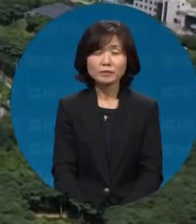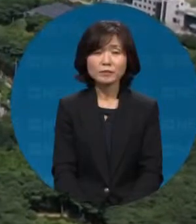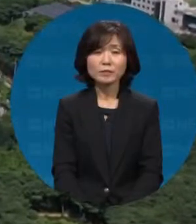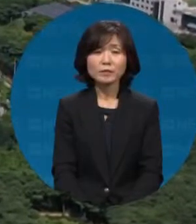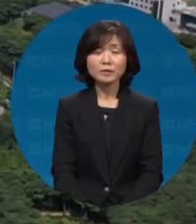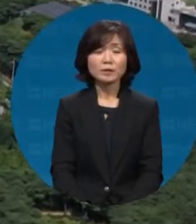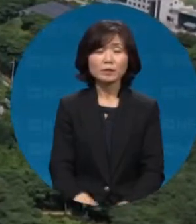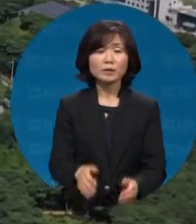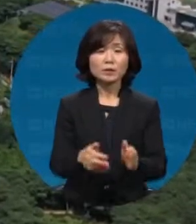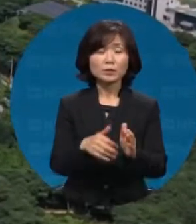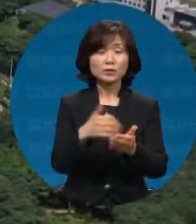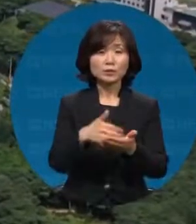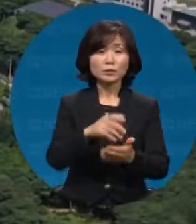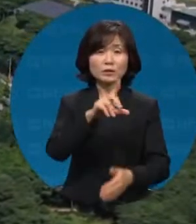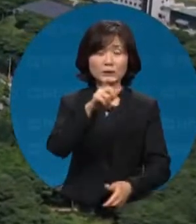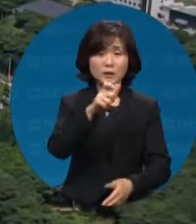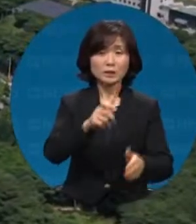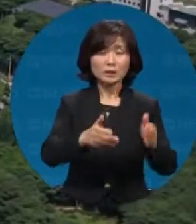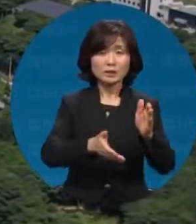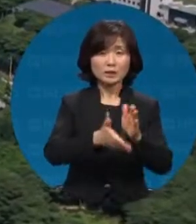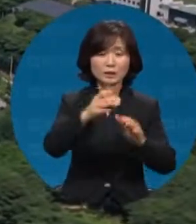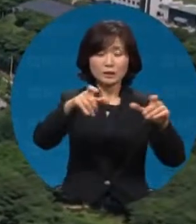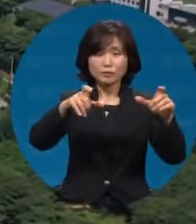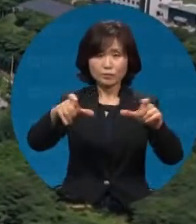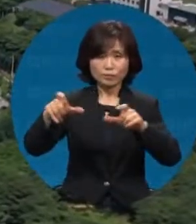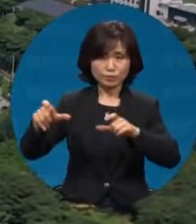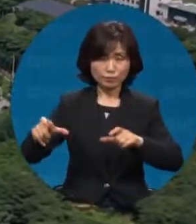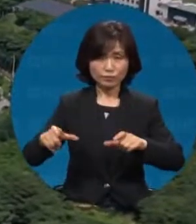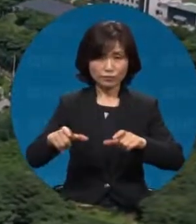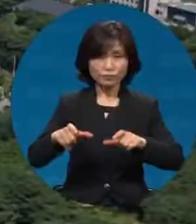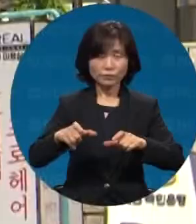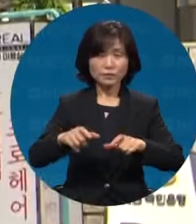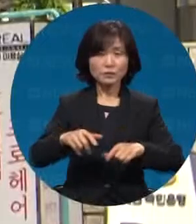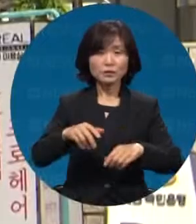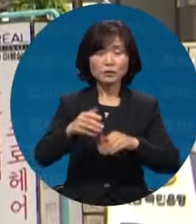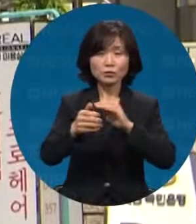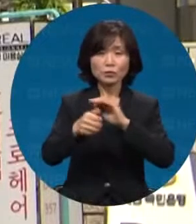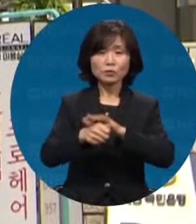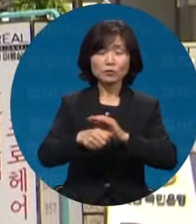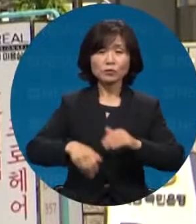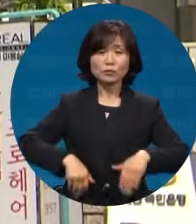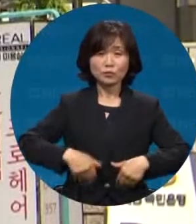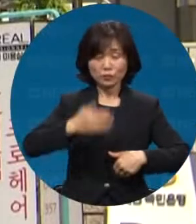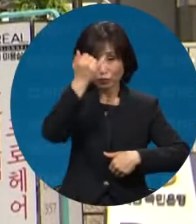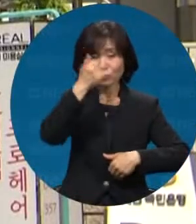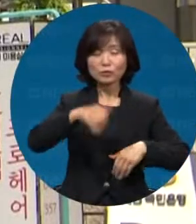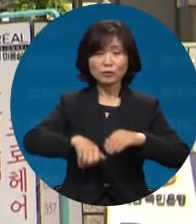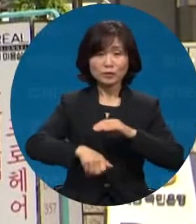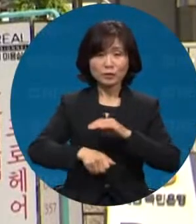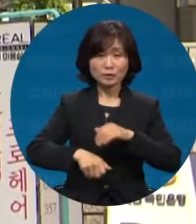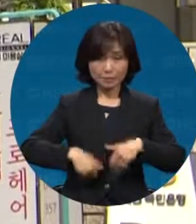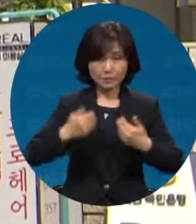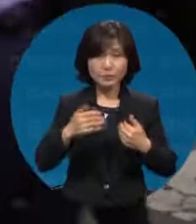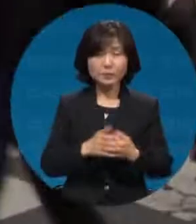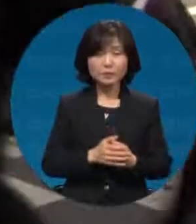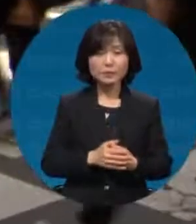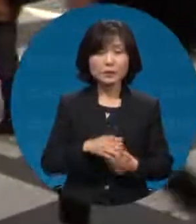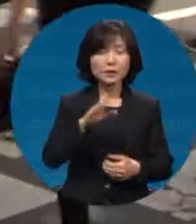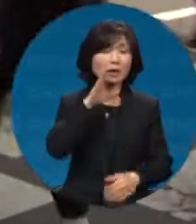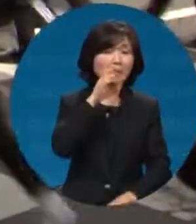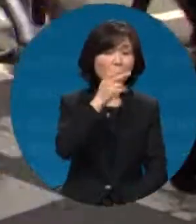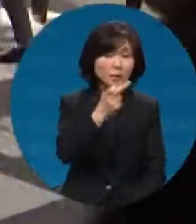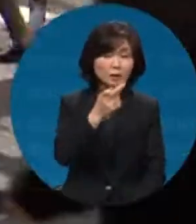15개 시 군으로 구성된 충남지역 산업단지 리 낀 차나 산과 교회의 누워 총 지역 의